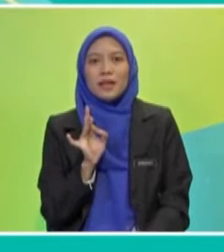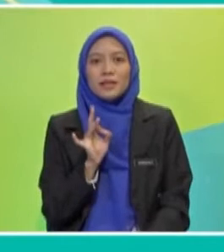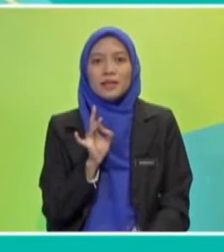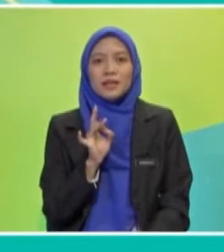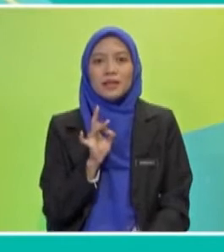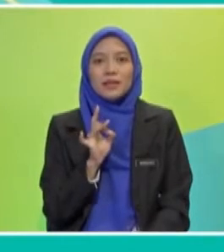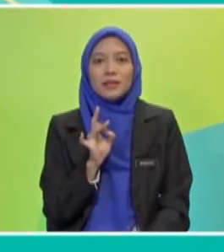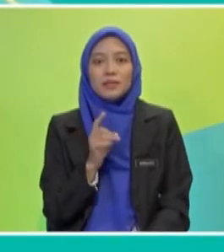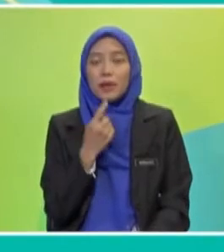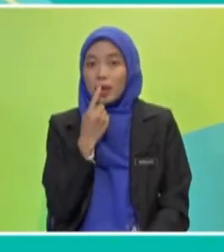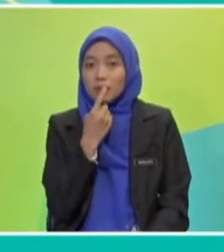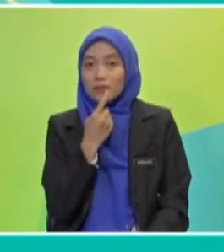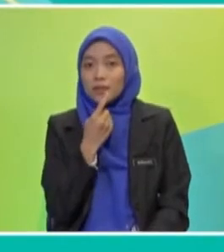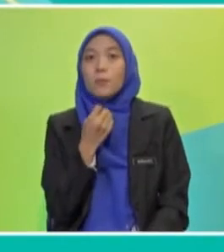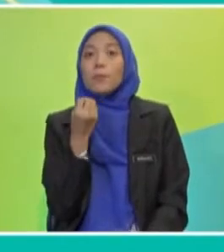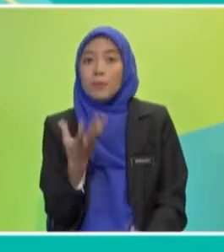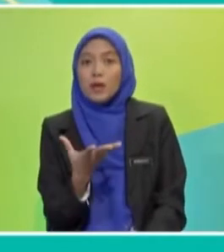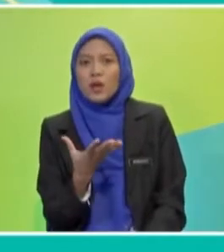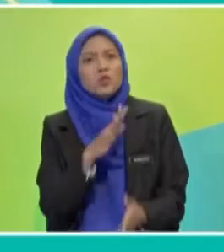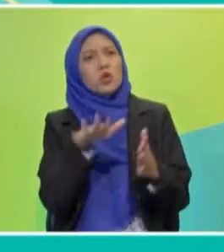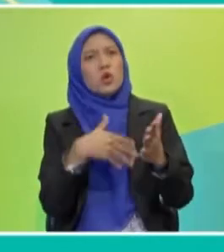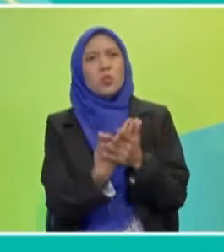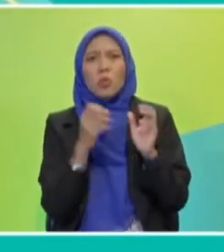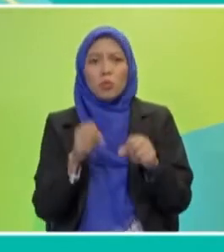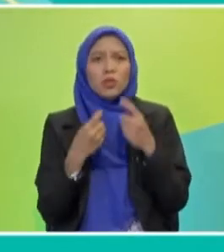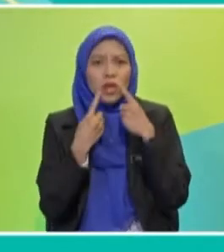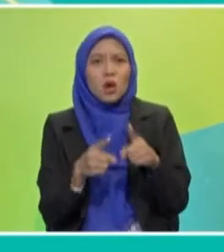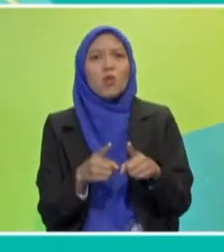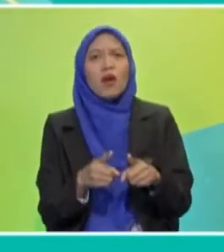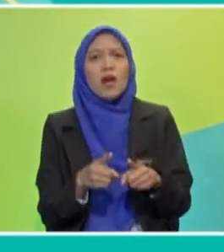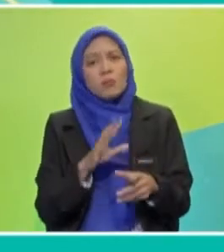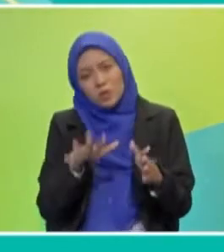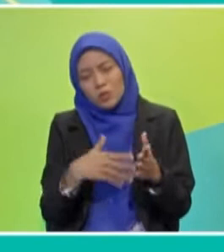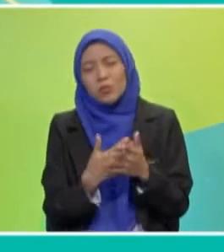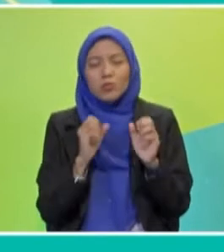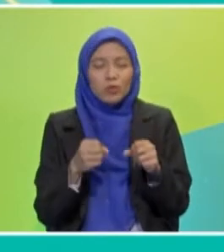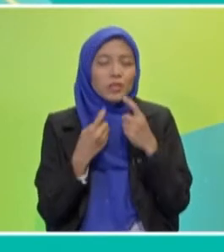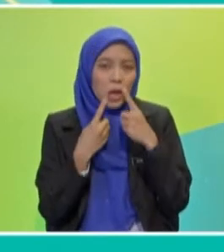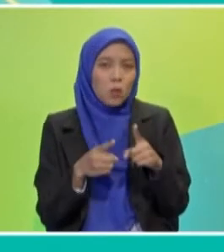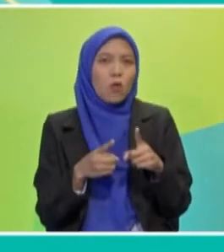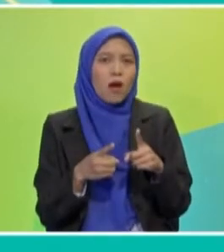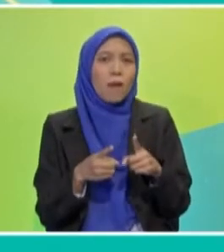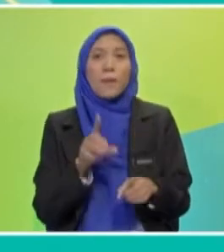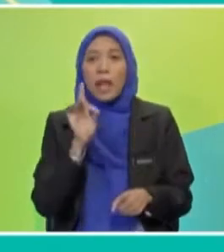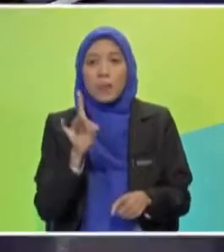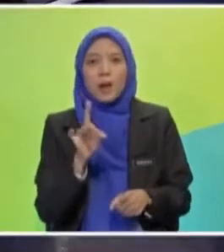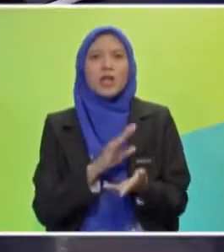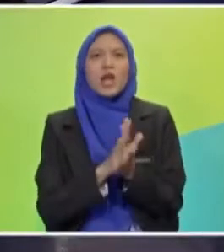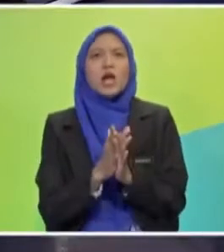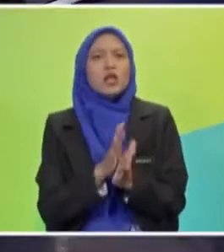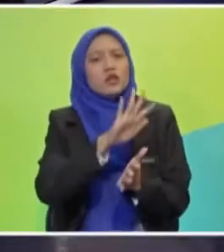Okey, berapa jawapannya? Semua dapat jawab oleh cikgu. 8. Jadi semua dapat jawab Kak Nisa. Jadi kita berikan ganjaran